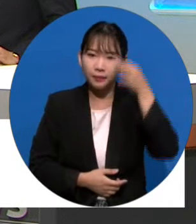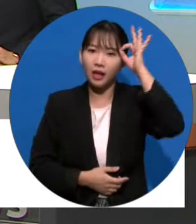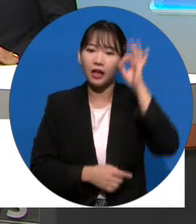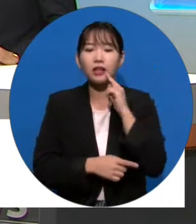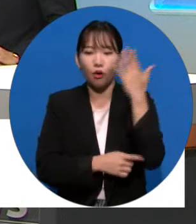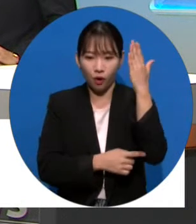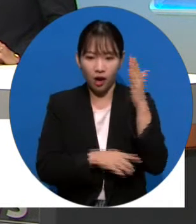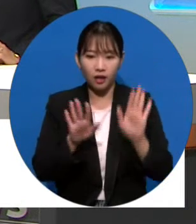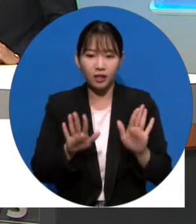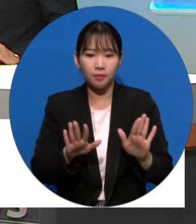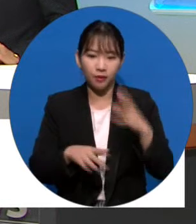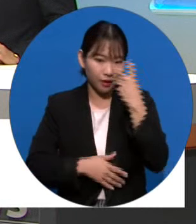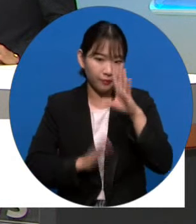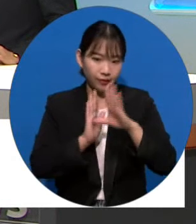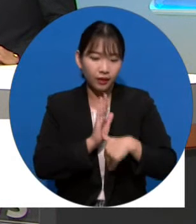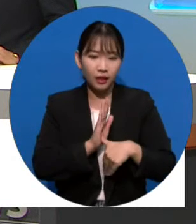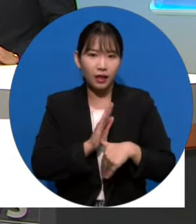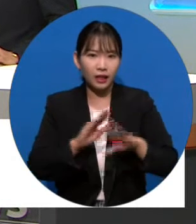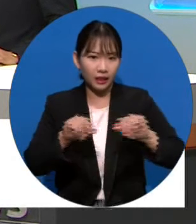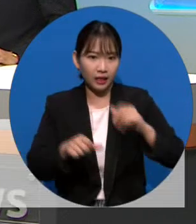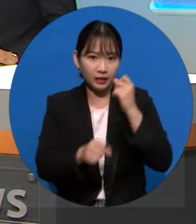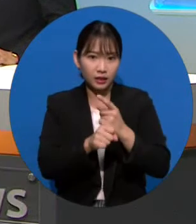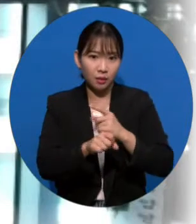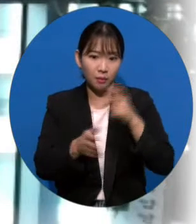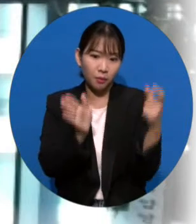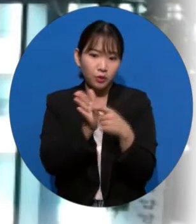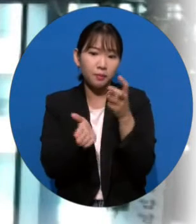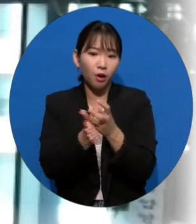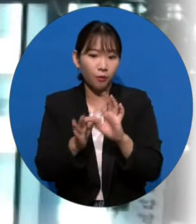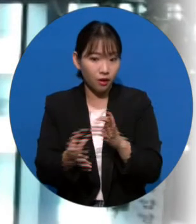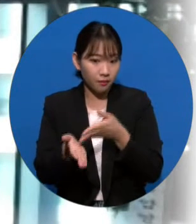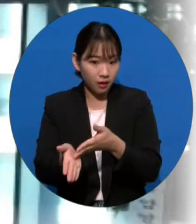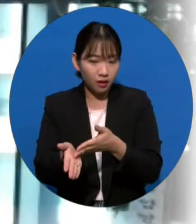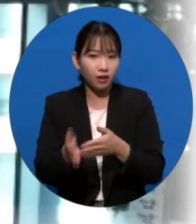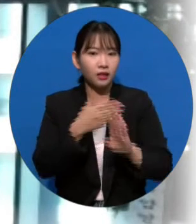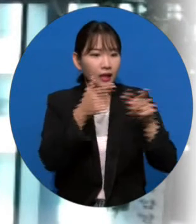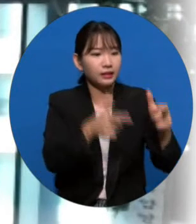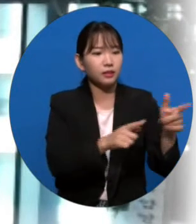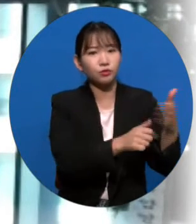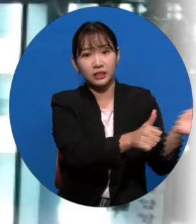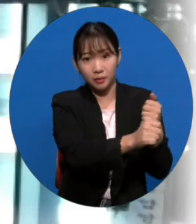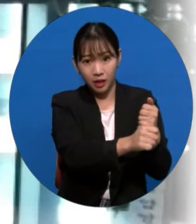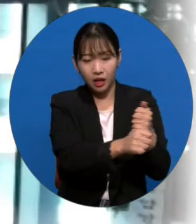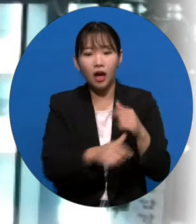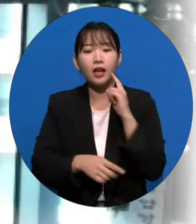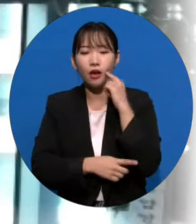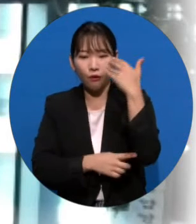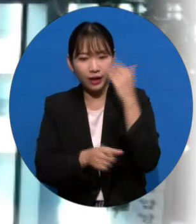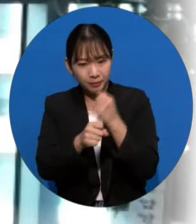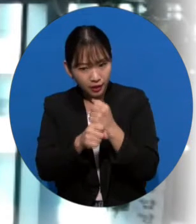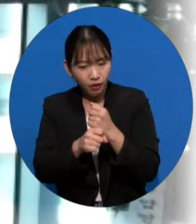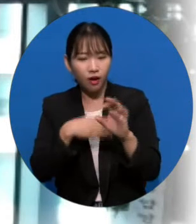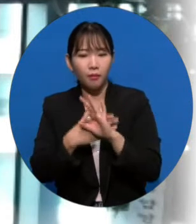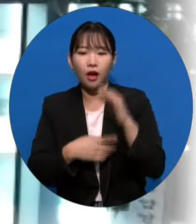이번 국정감사에서 지리적 표시제 등록을 주장하셨죠. 다른 지역에서 설령 잡았다 하더라도 영광에서 가공이 되게